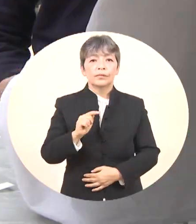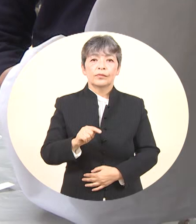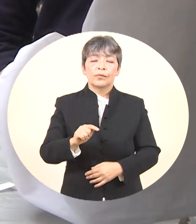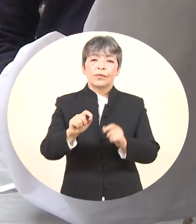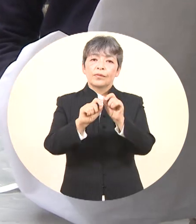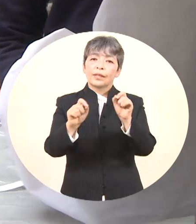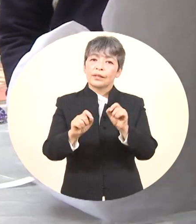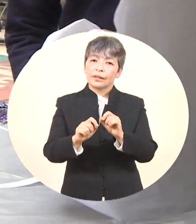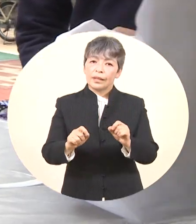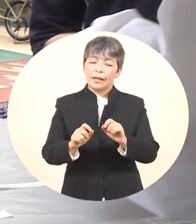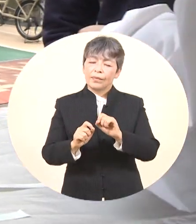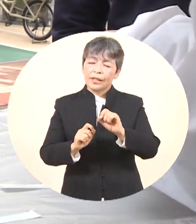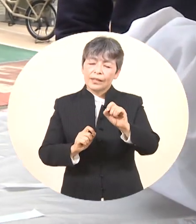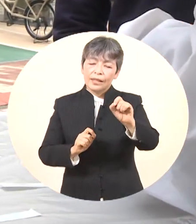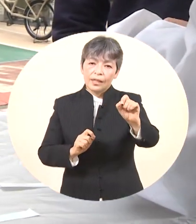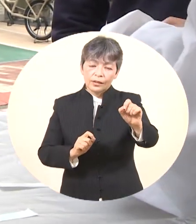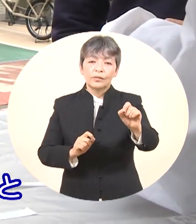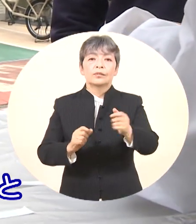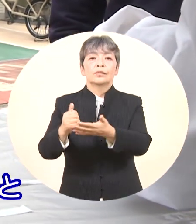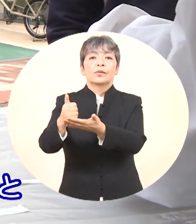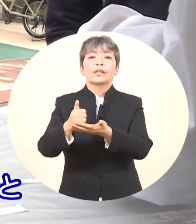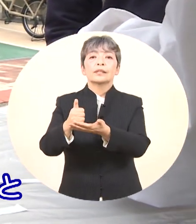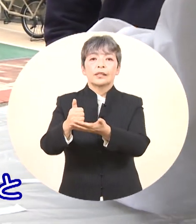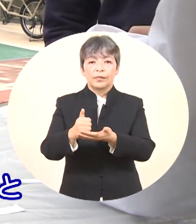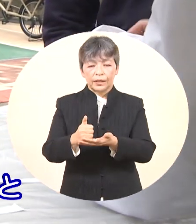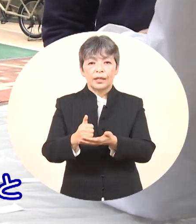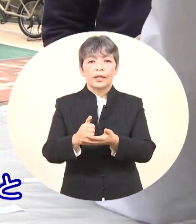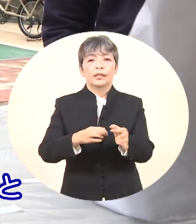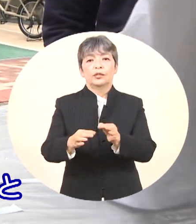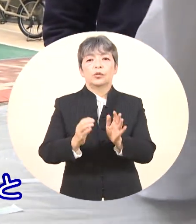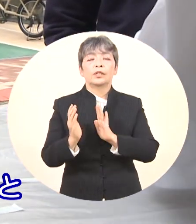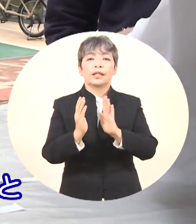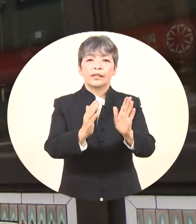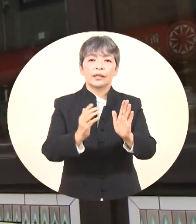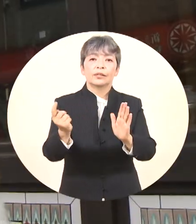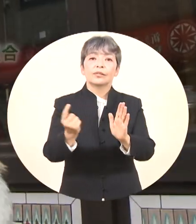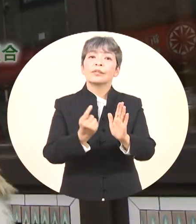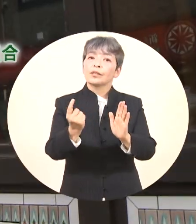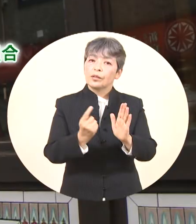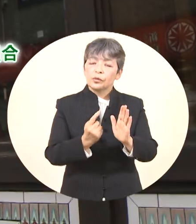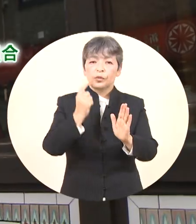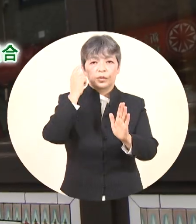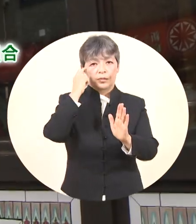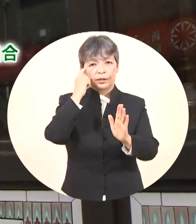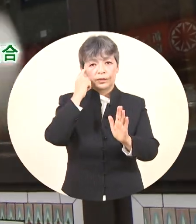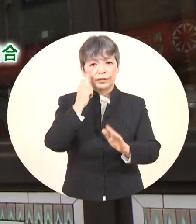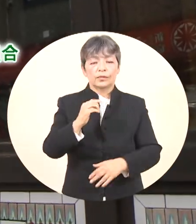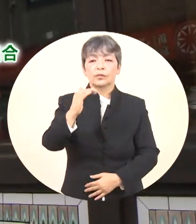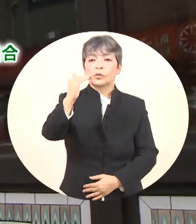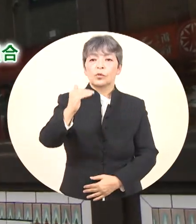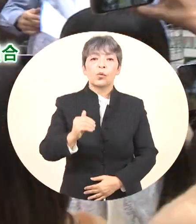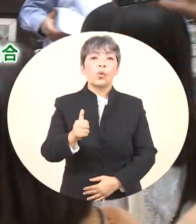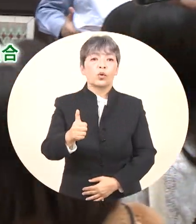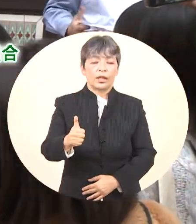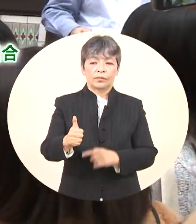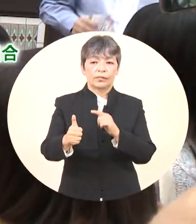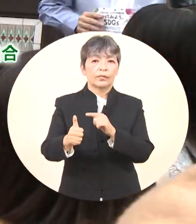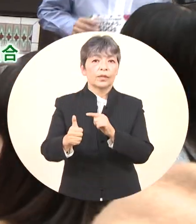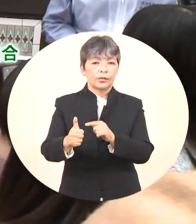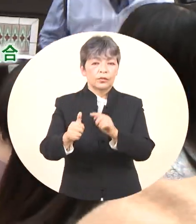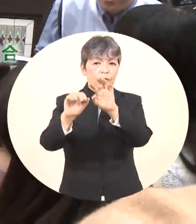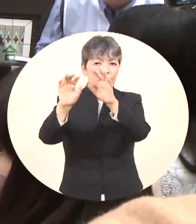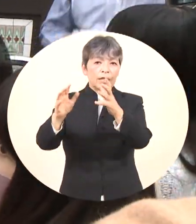って長くですね、お客様が商店街に来ていただけるんじゃないかと。コータっていうキャラクターがおりまして、なかな